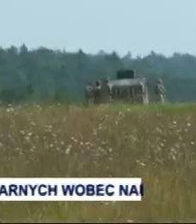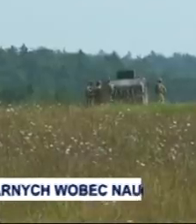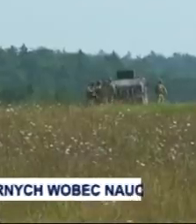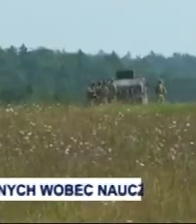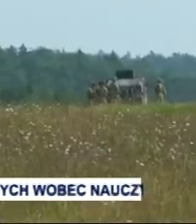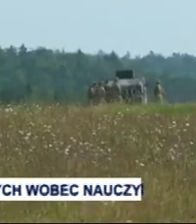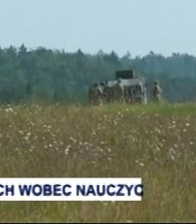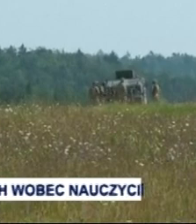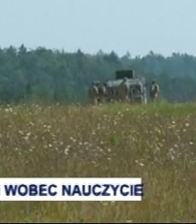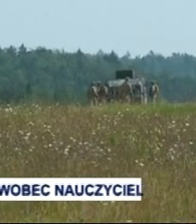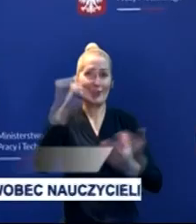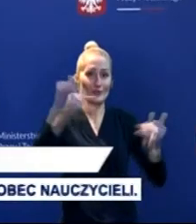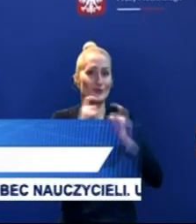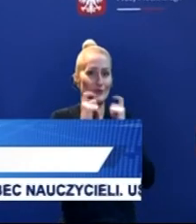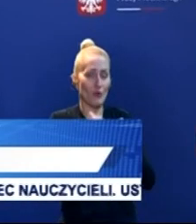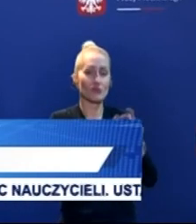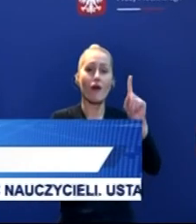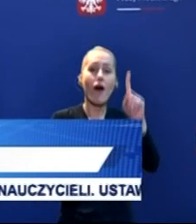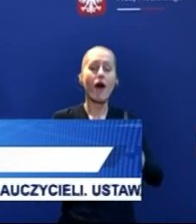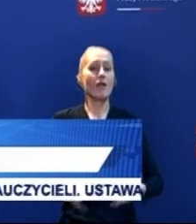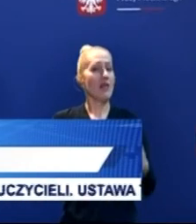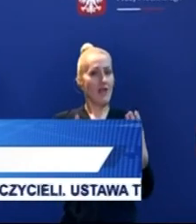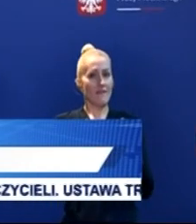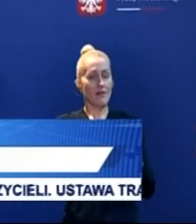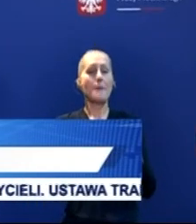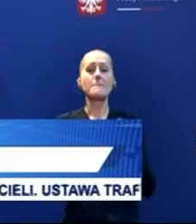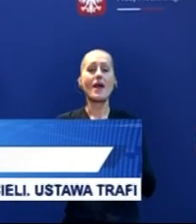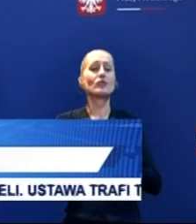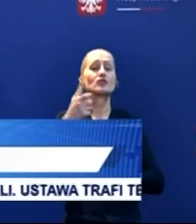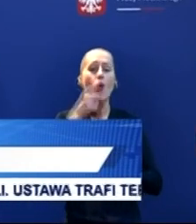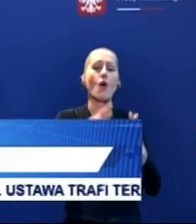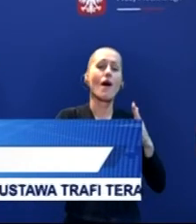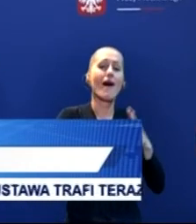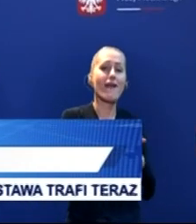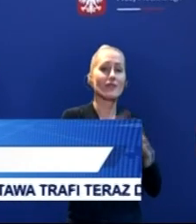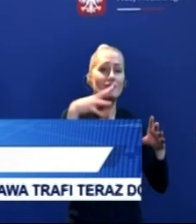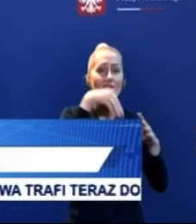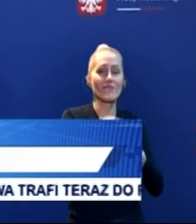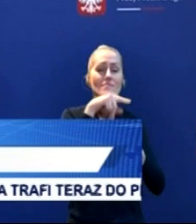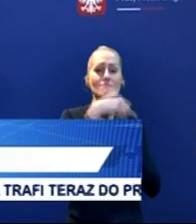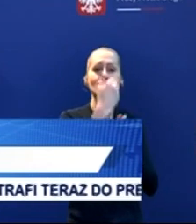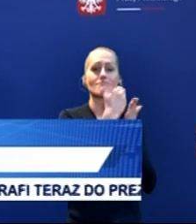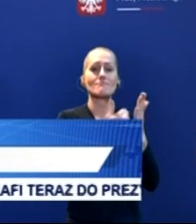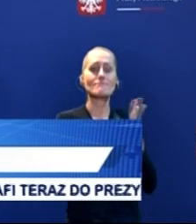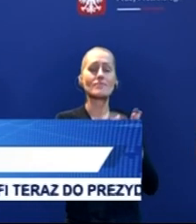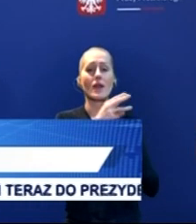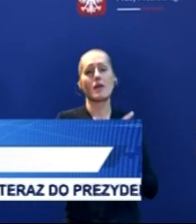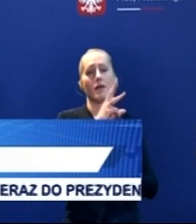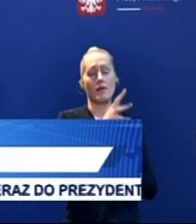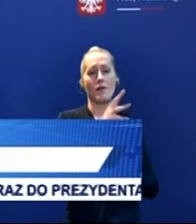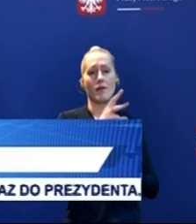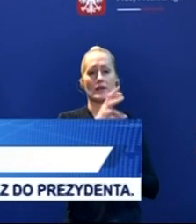zostać dostawcą amerykańskiej armii. Najważniejszy i pierwszy krok to rejestrować w tym System for Award Management, SAM. To